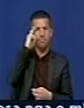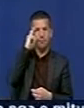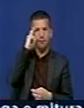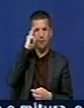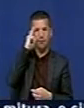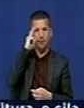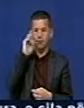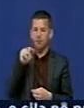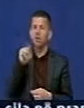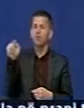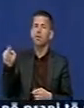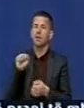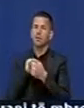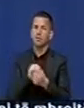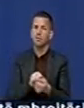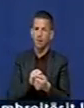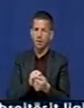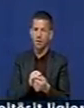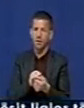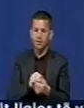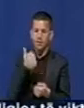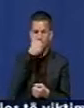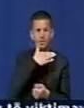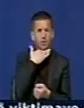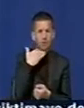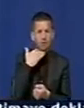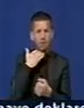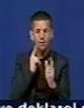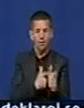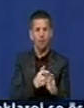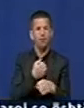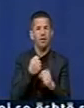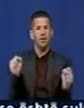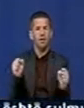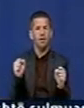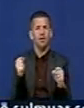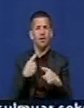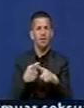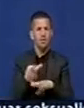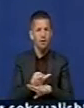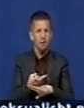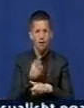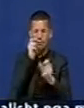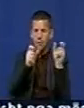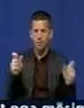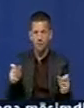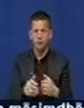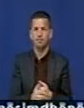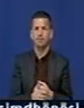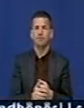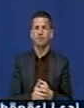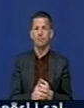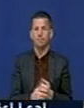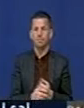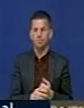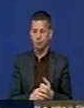vogël kanë histori të njëjtë, sepse shumica kanë dalur nga lufta për liri dhe pavarësi të popujve të tyre. Kjo do të thotë